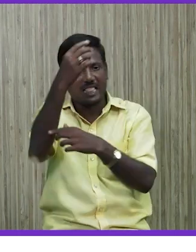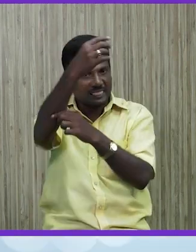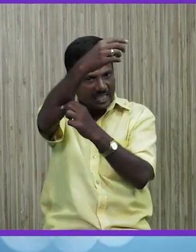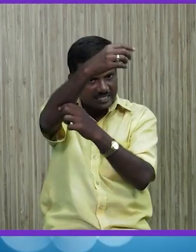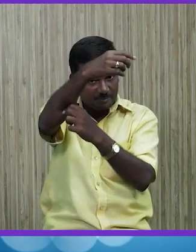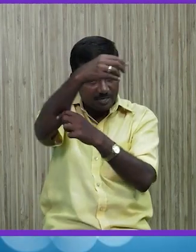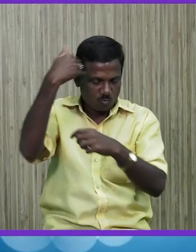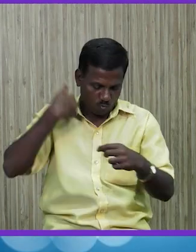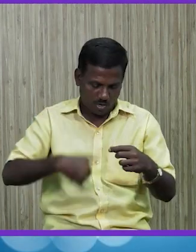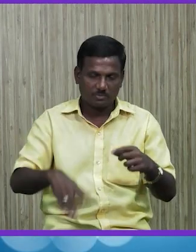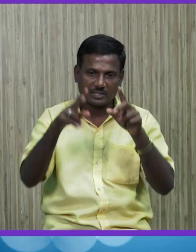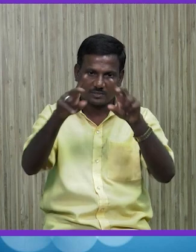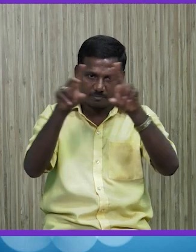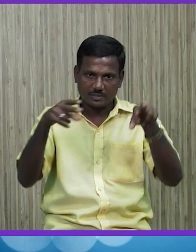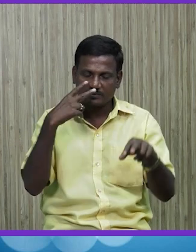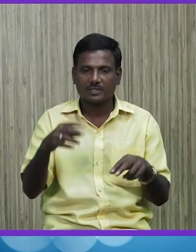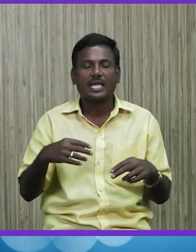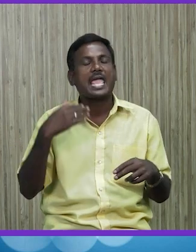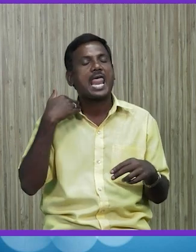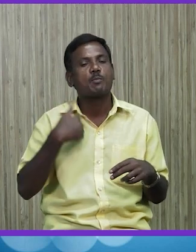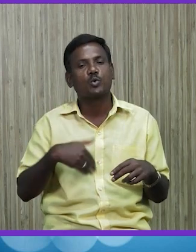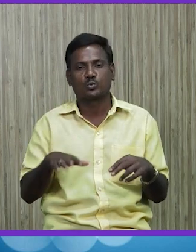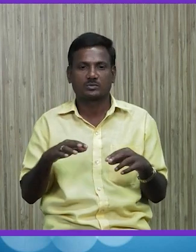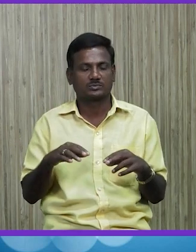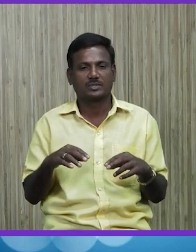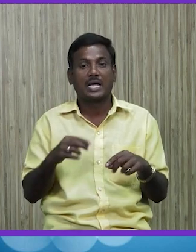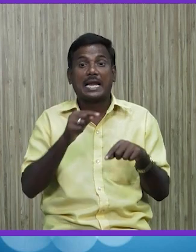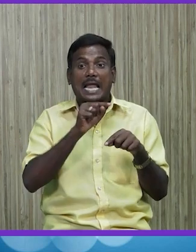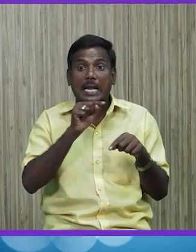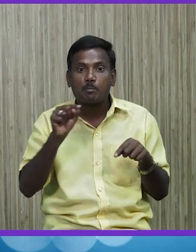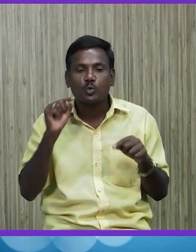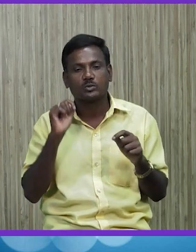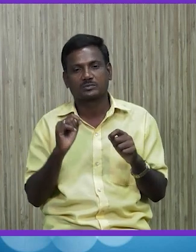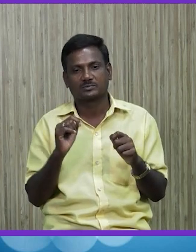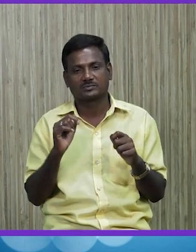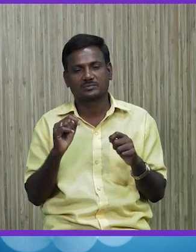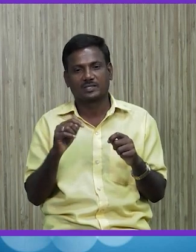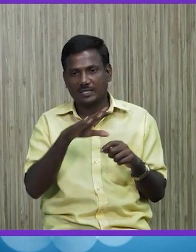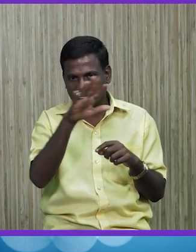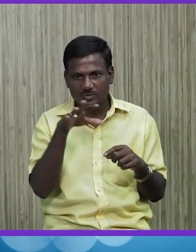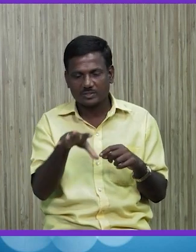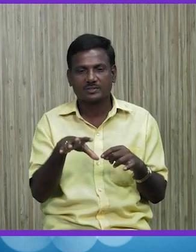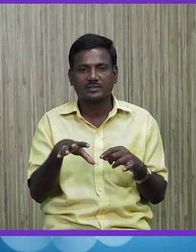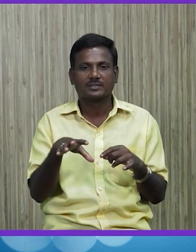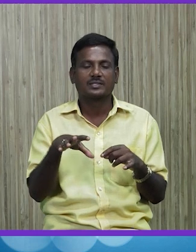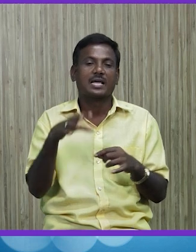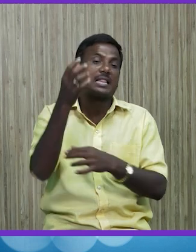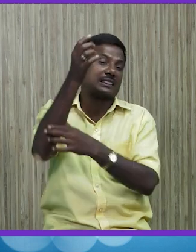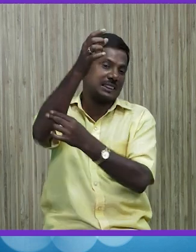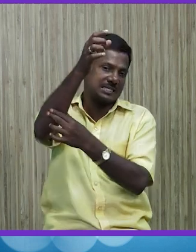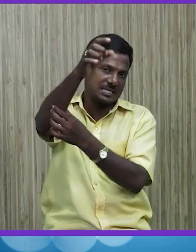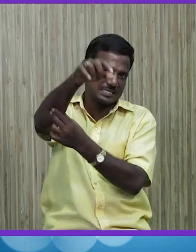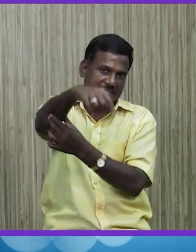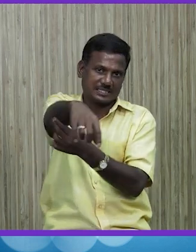நமது உடலில் எலுமுமணணணணணணணணblack ந அறம்பு மணணணண covert இவ ப்றுடன் தசை